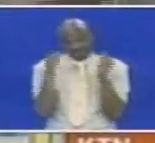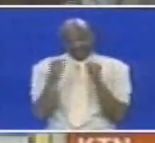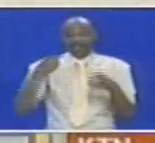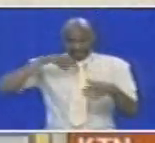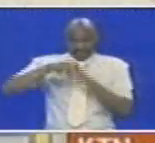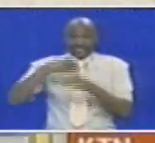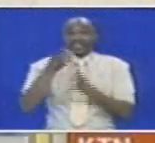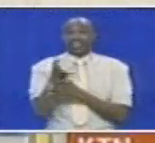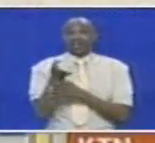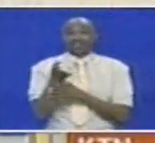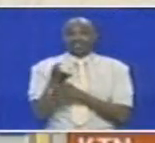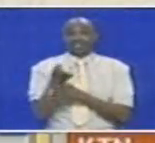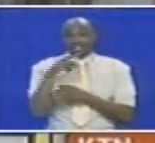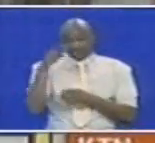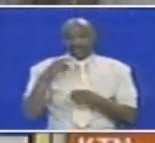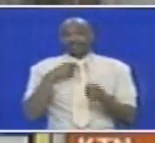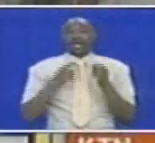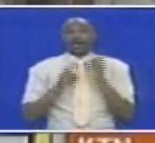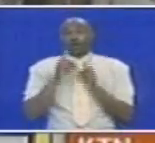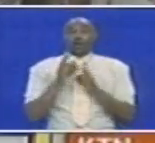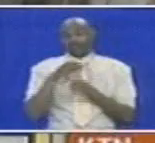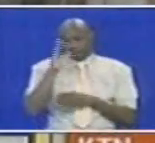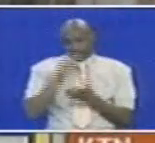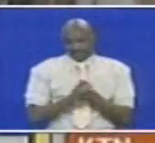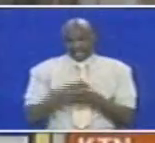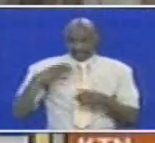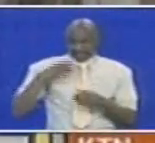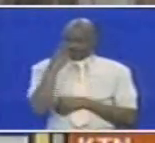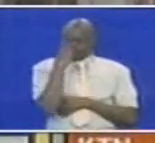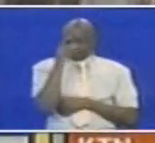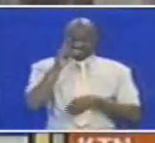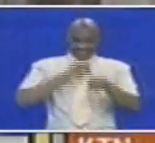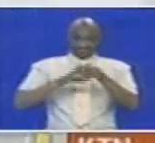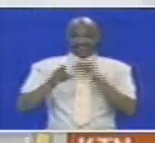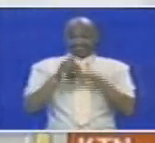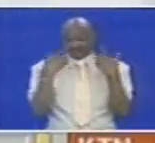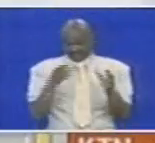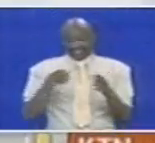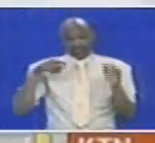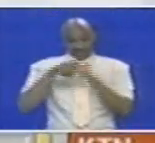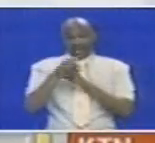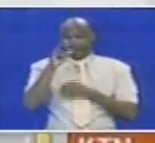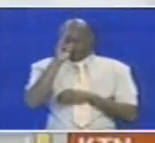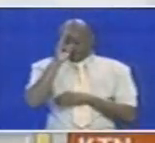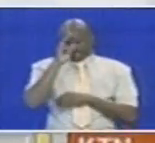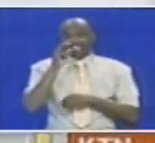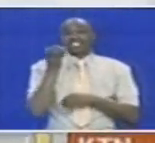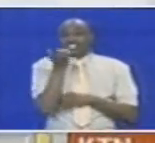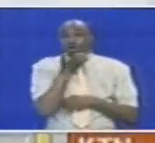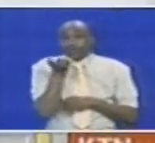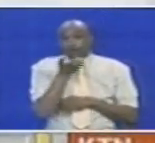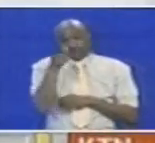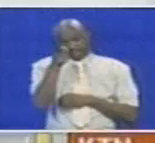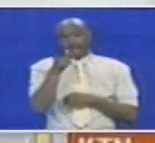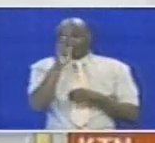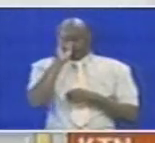pombe ili iwe kilio kali. Washukiwa walitiwa mbaroni na wanazuiliwa katika kituo cha polisi cha Shauri Moyo